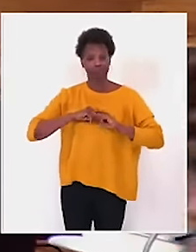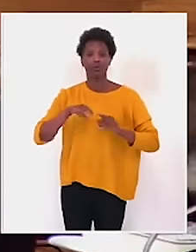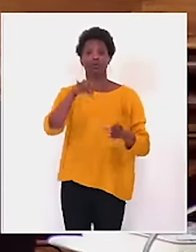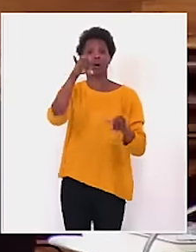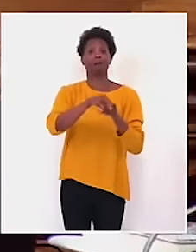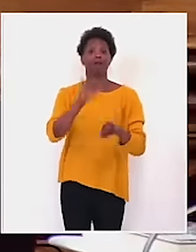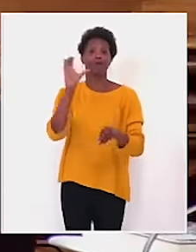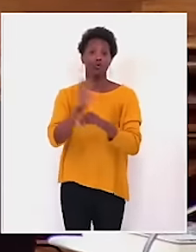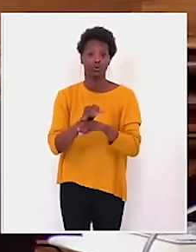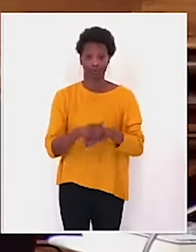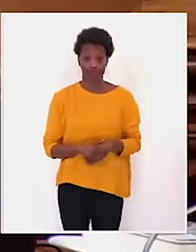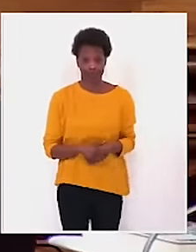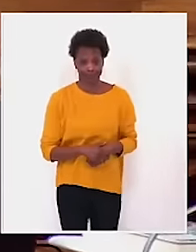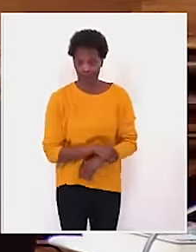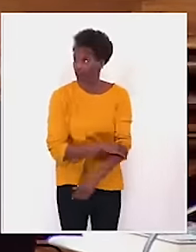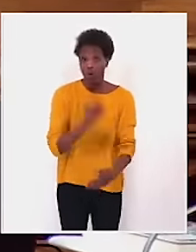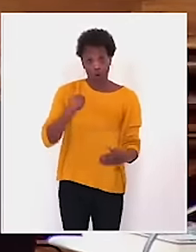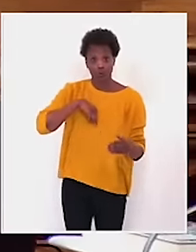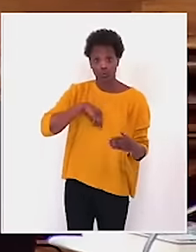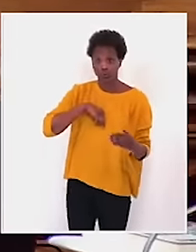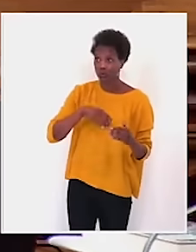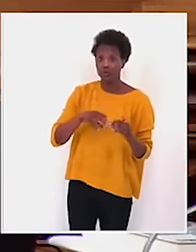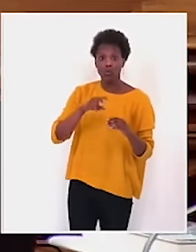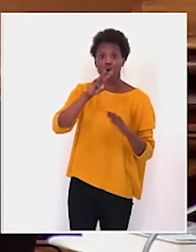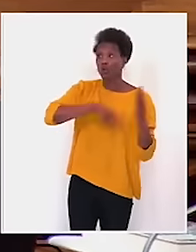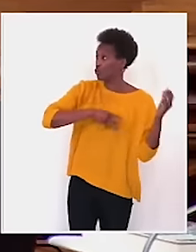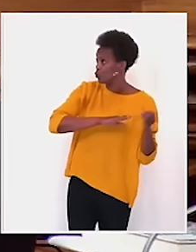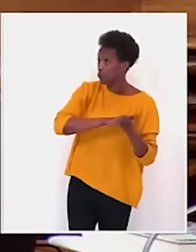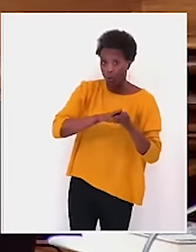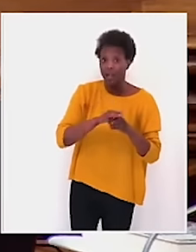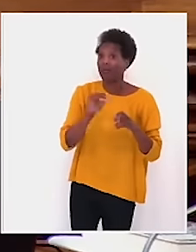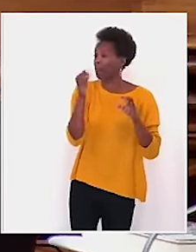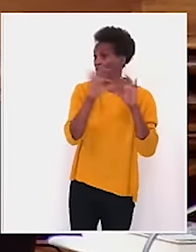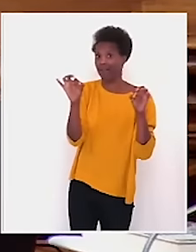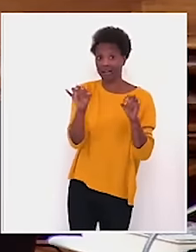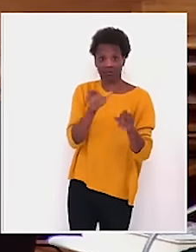la première phrase. Mais en fait, on a tout lu, hein, vous inquiétez pas, mais ceci dit, on aurait pu s'arrêter à la première.